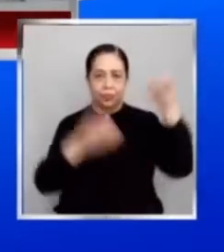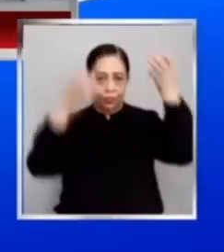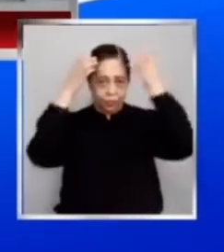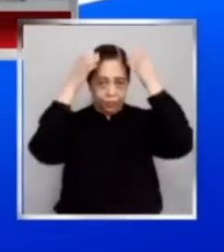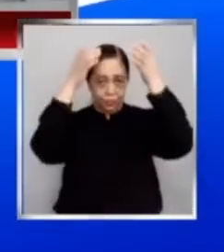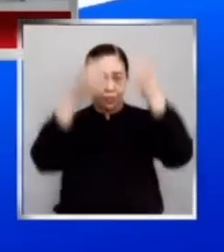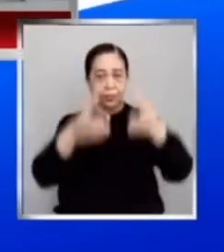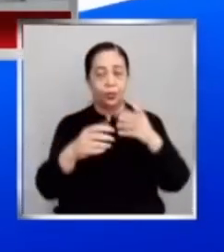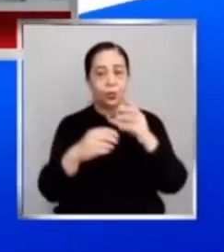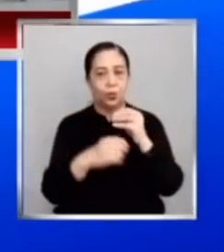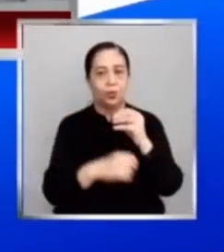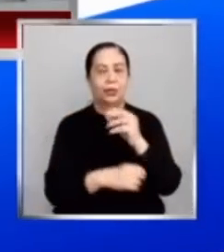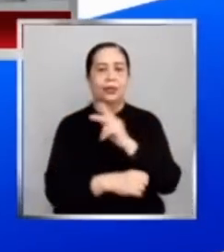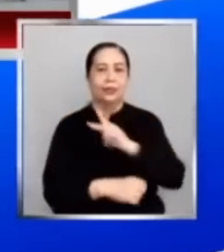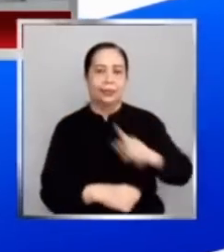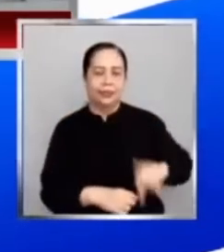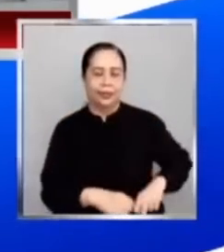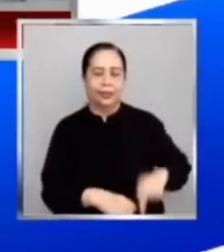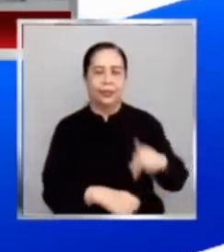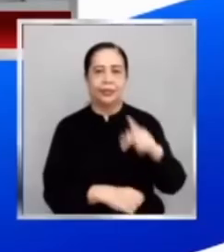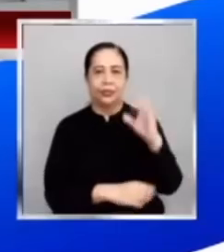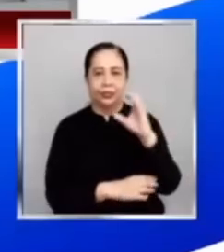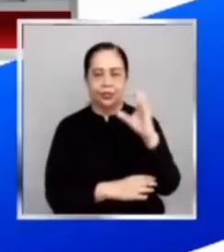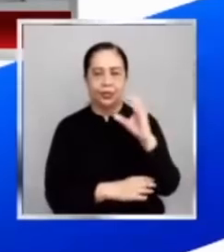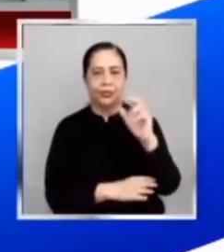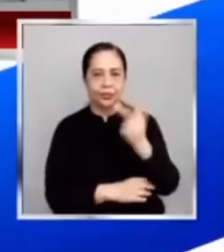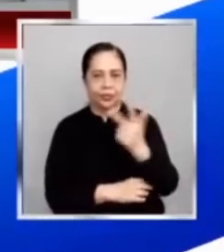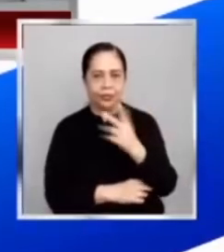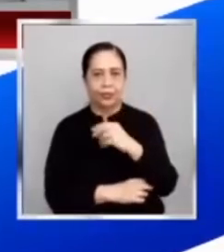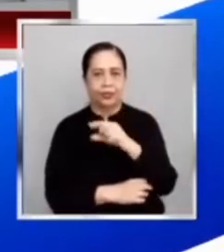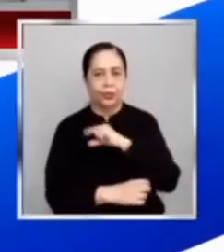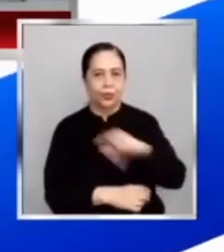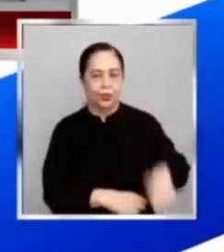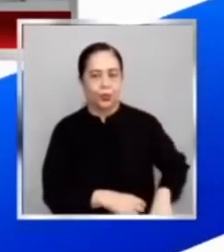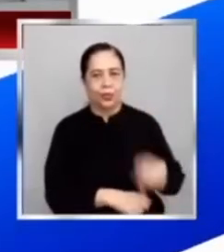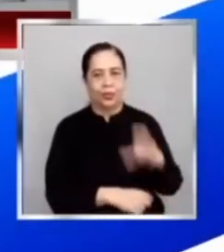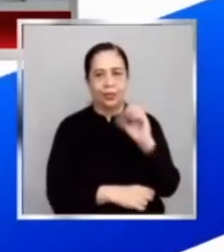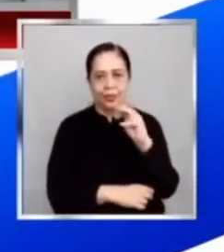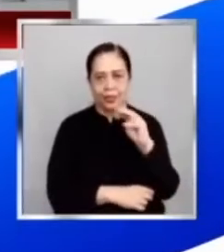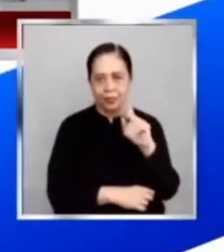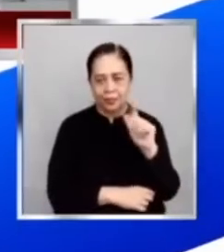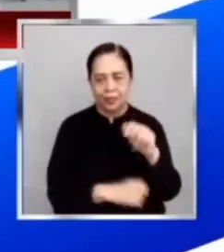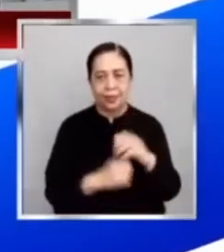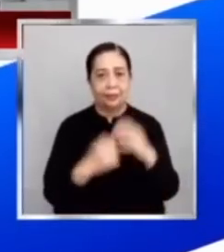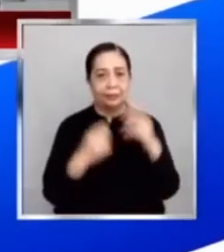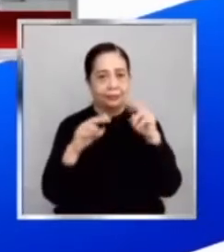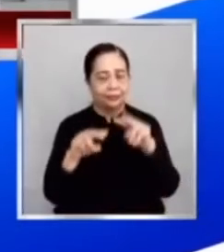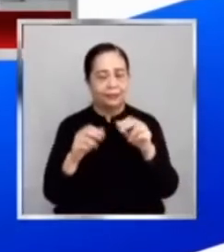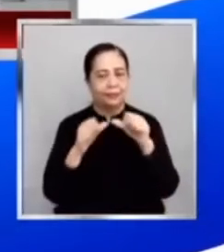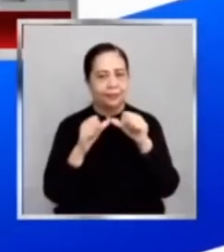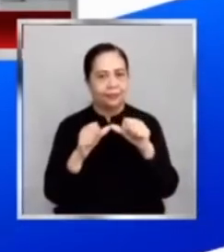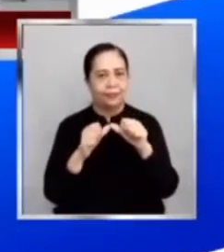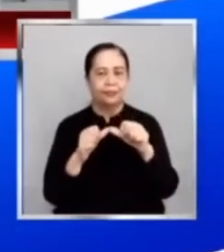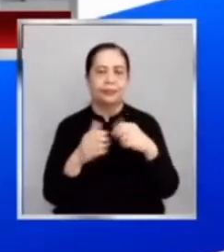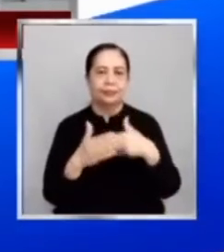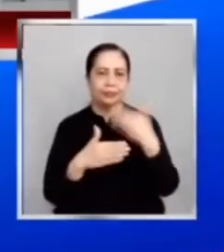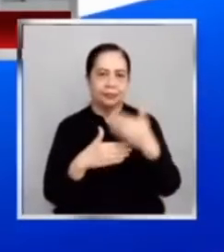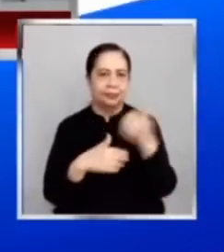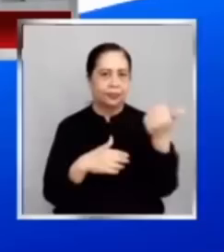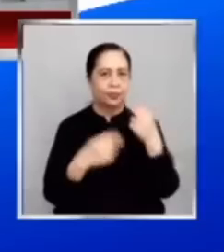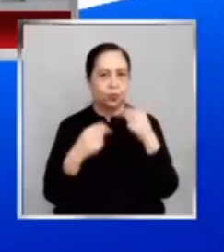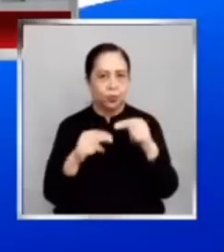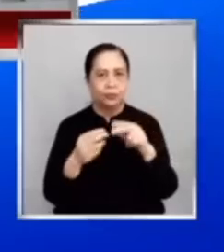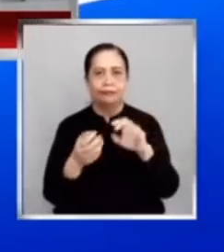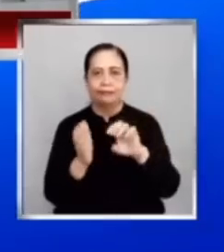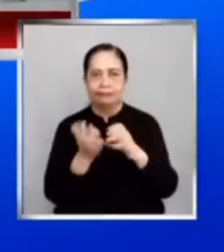Charles III at Queen Camilla. At patuloy pa rin ang pagtutok natin sa iba pang balita gaya ng COVID-19. Ngayong hindi na yan